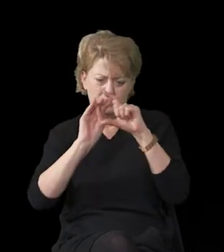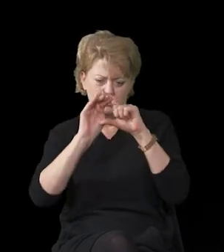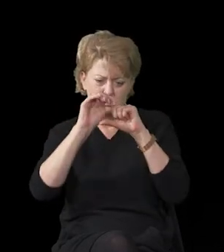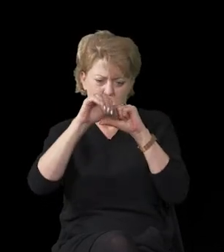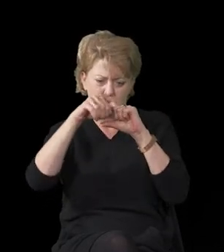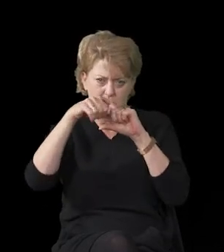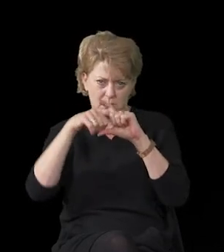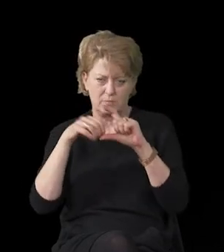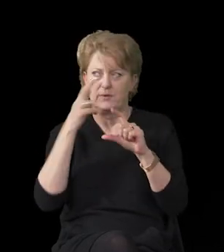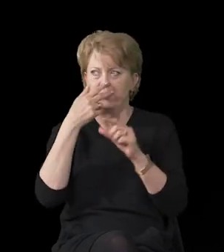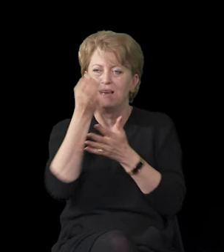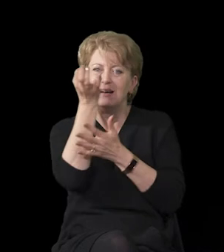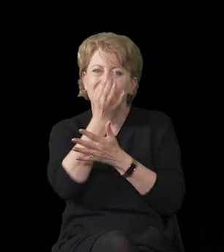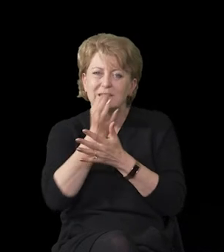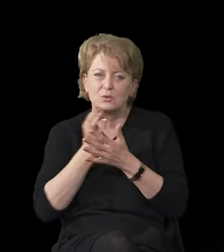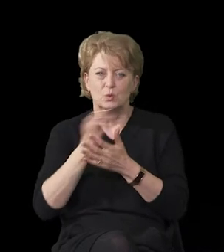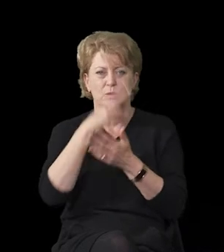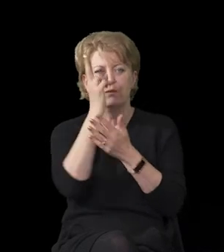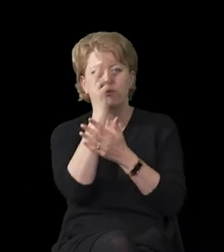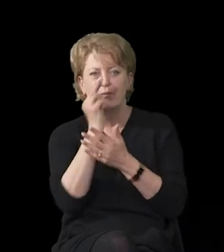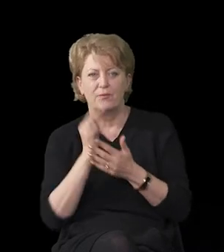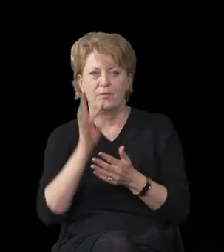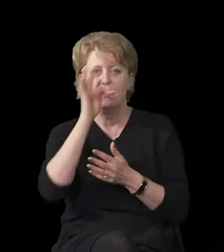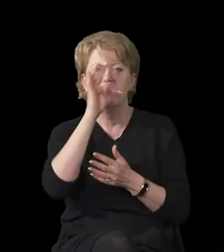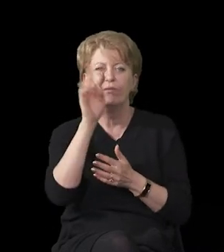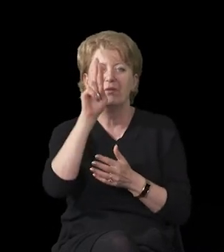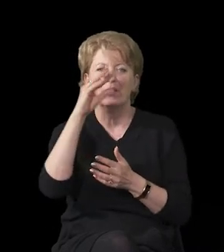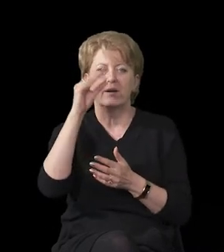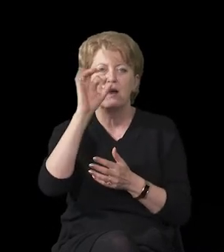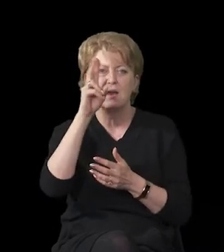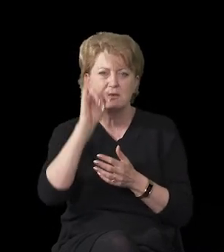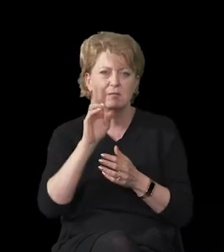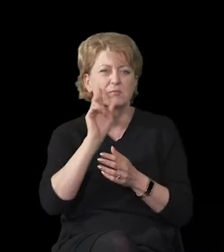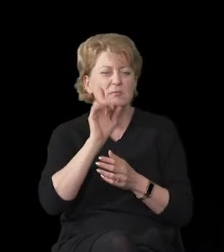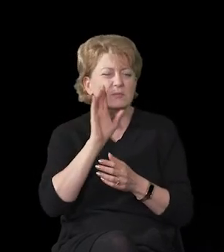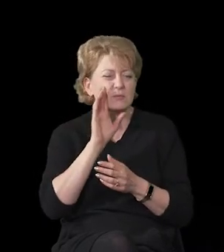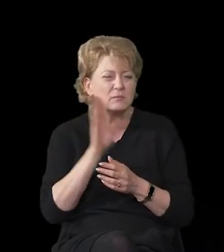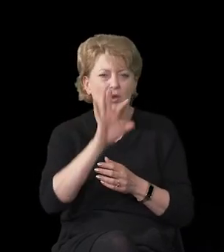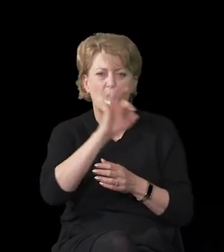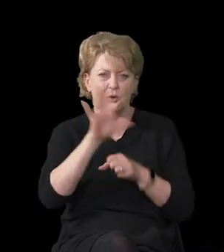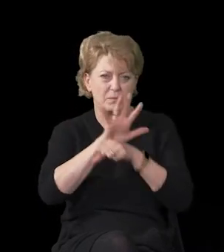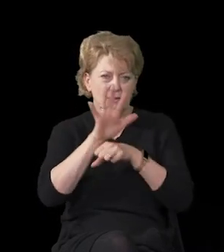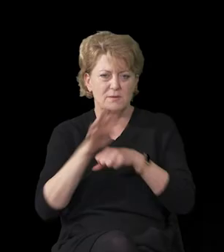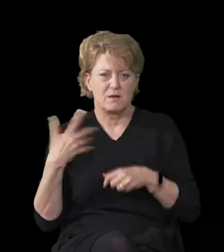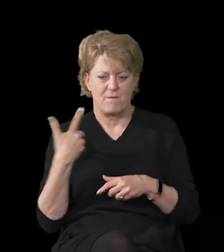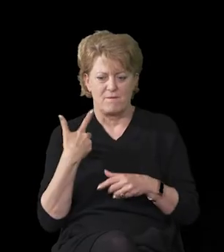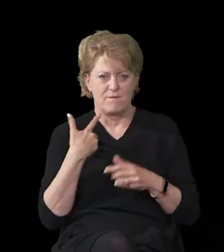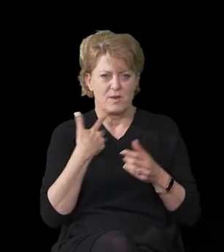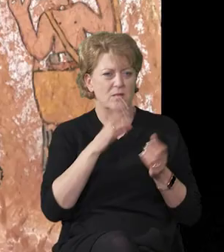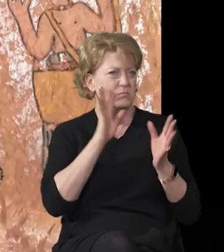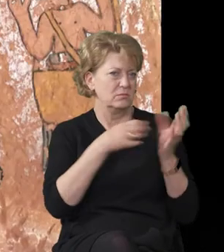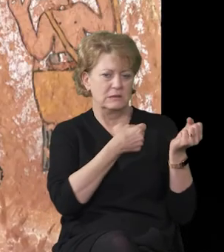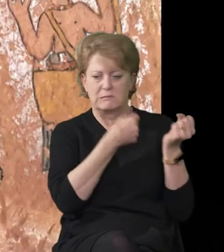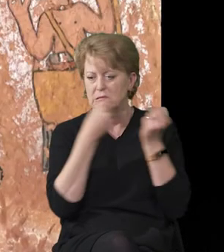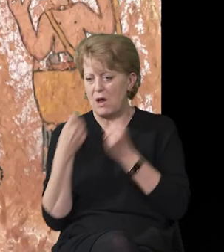Freski są w zasadzie zachowane od XV wieku w niezmienionej postaci. Jest tam na tyle sucho, że one się